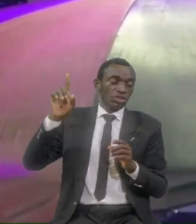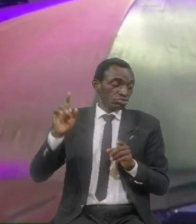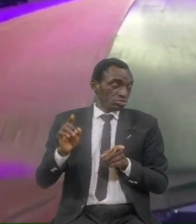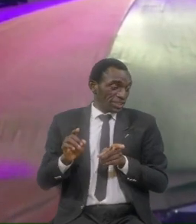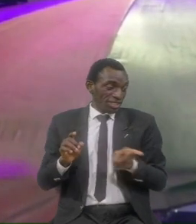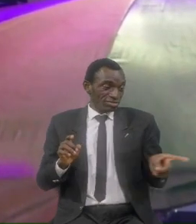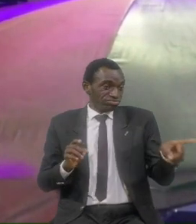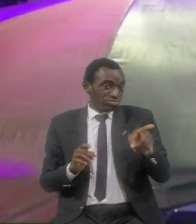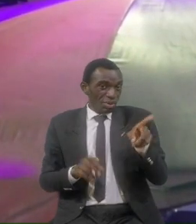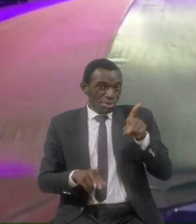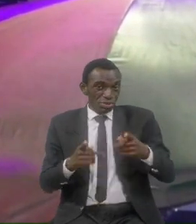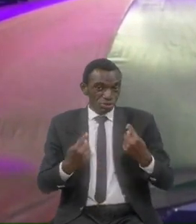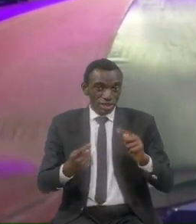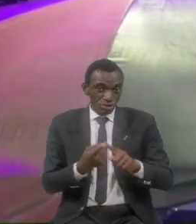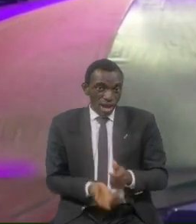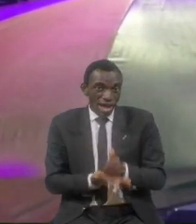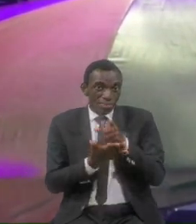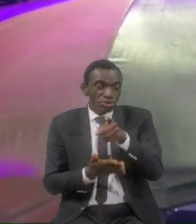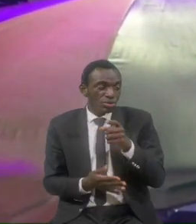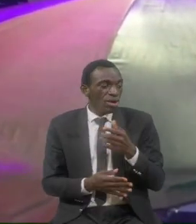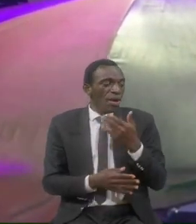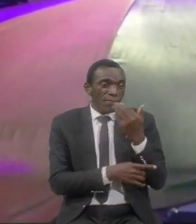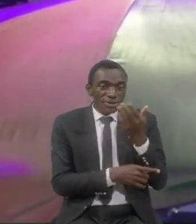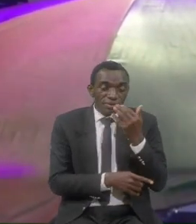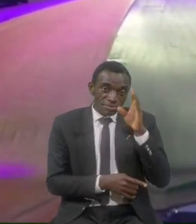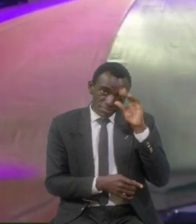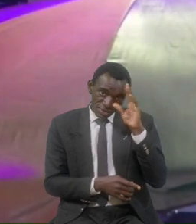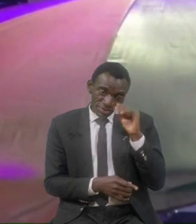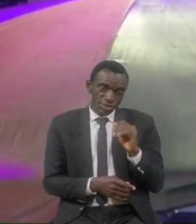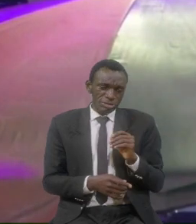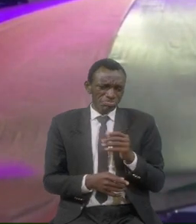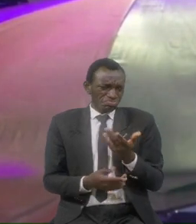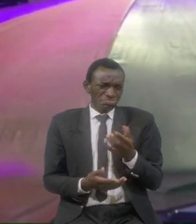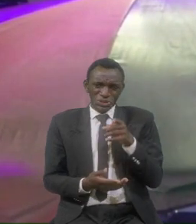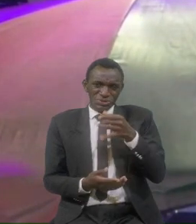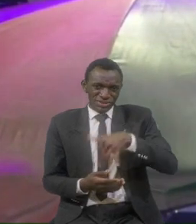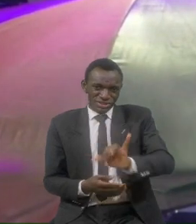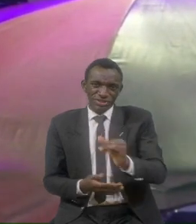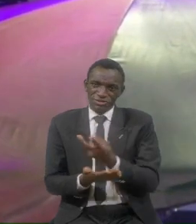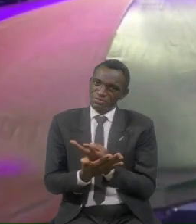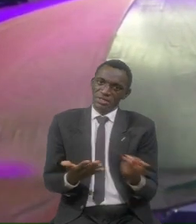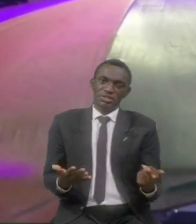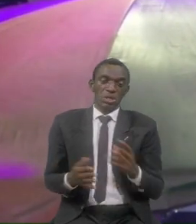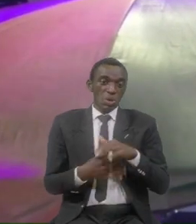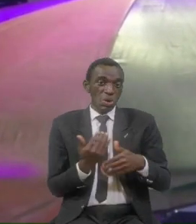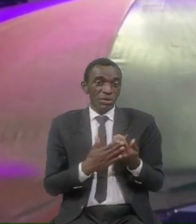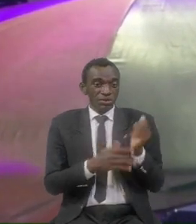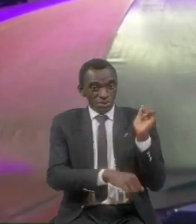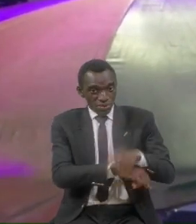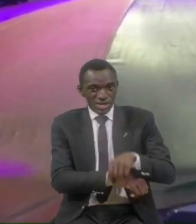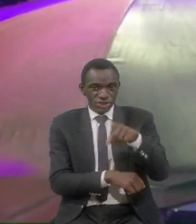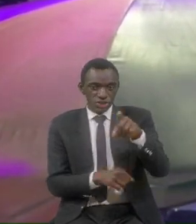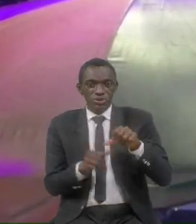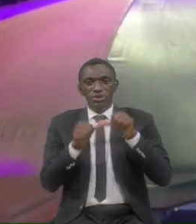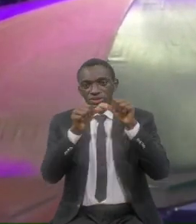unsa sa kamaay nga lalaki everything that prevailed on you before is still prevailing on you. Kung imong tanaw di kaniya matabangan na agihapon ang imong